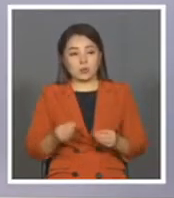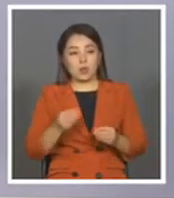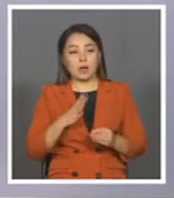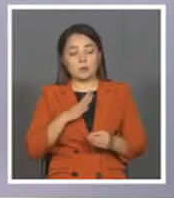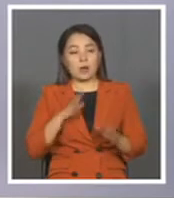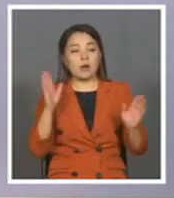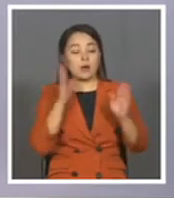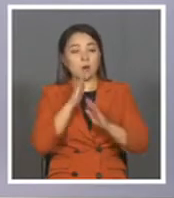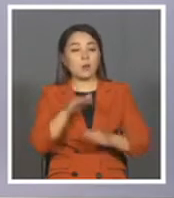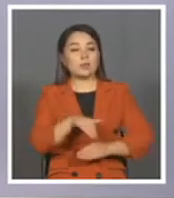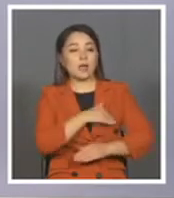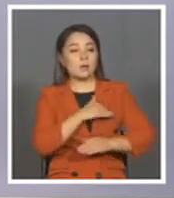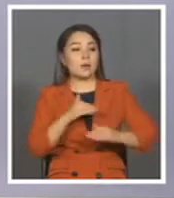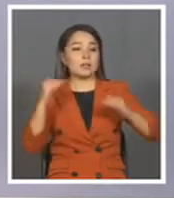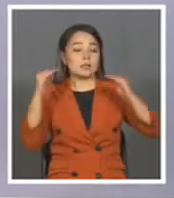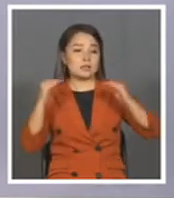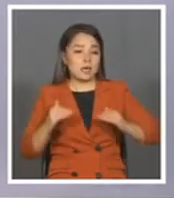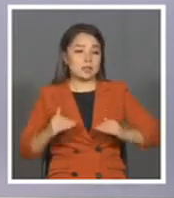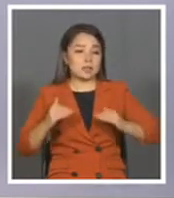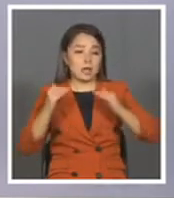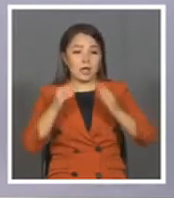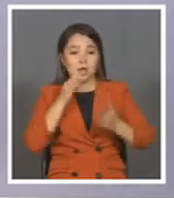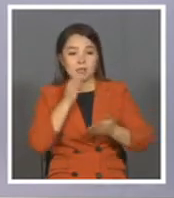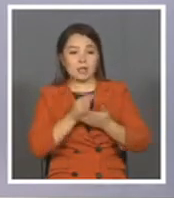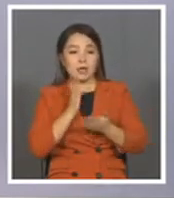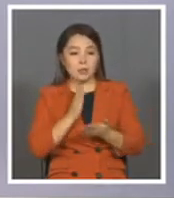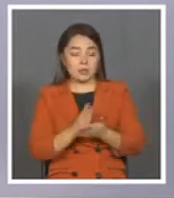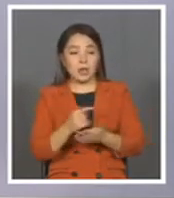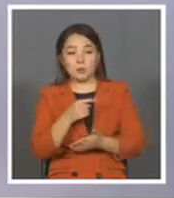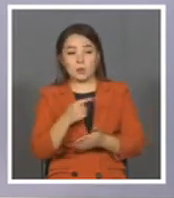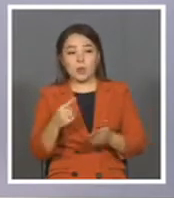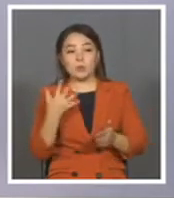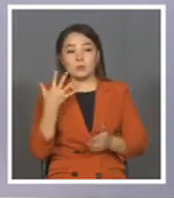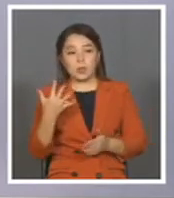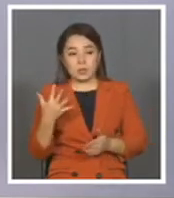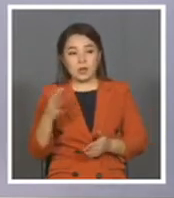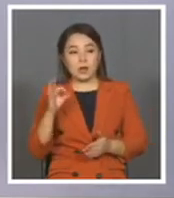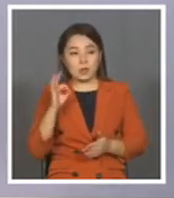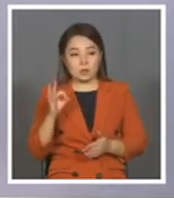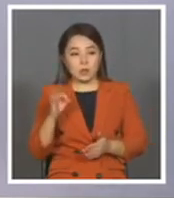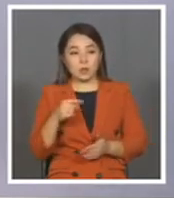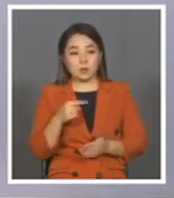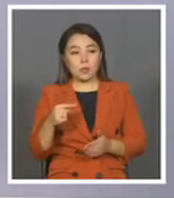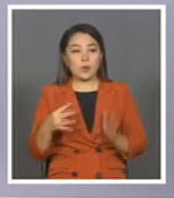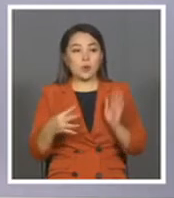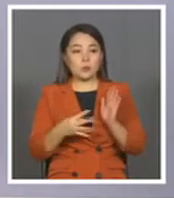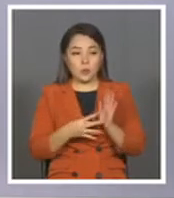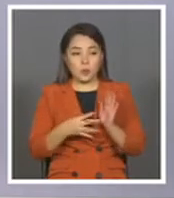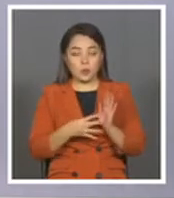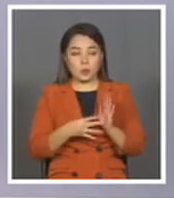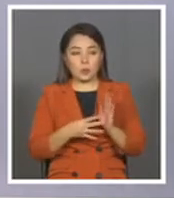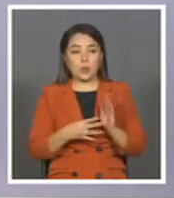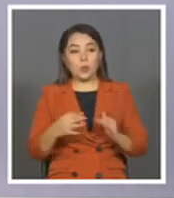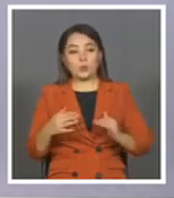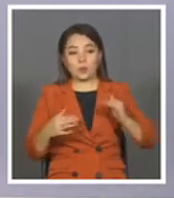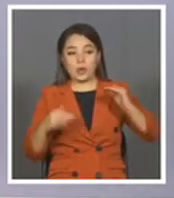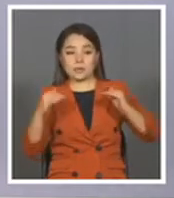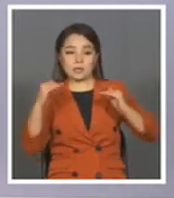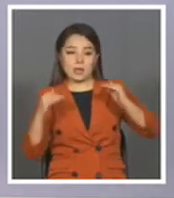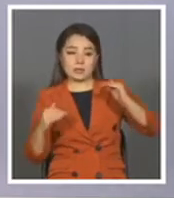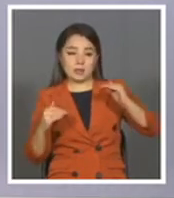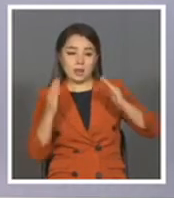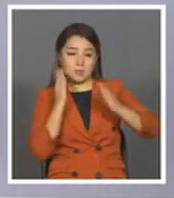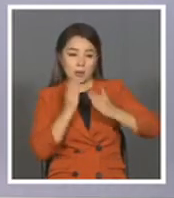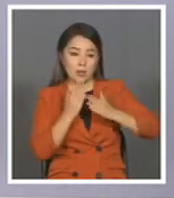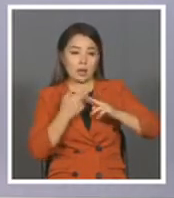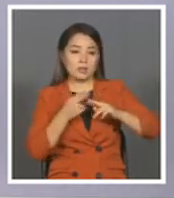температурасын термометр шкаласымен қарайтын болсақ, минус 5 градус, минус 9 градустан жоғары орналасқан. Демек,